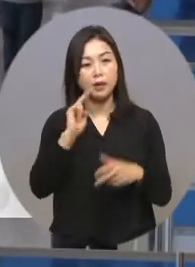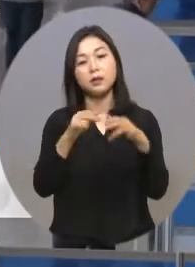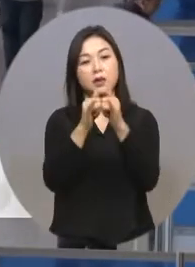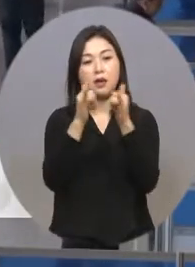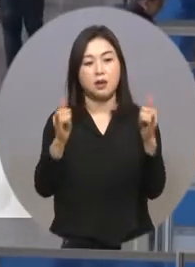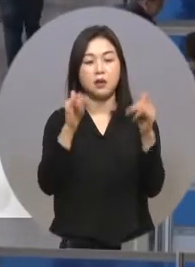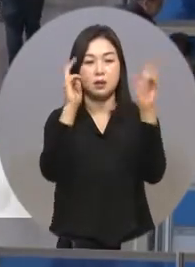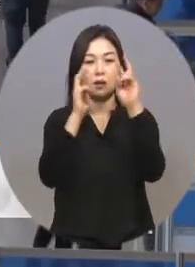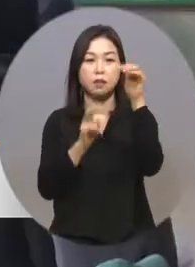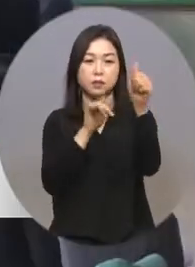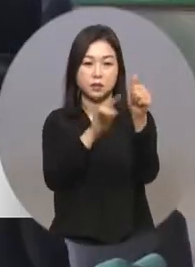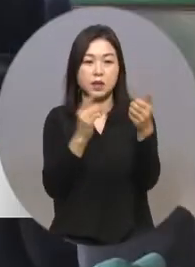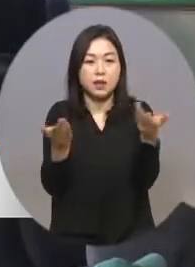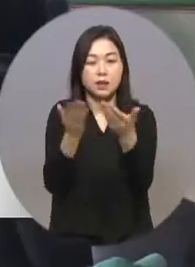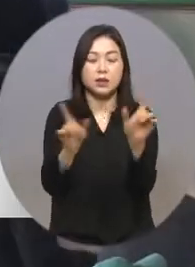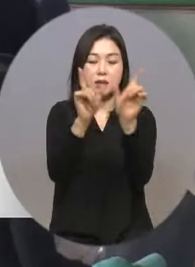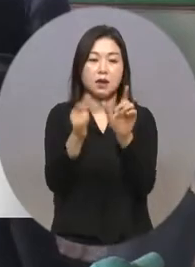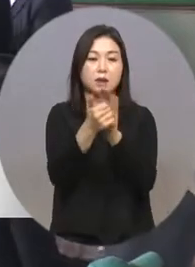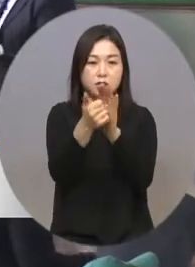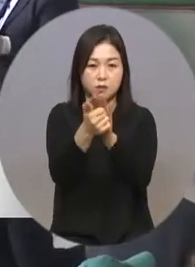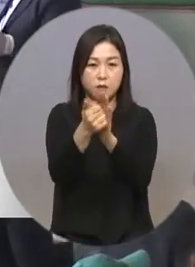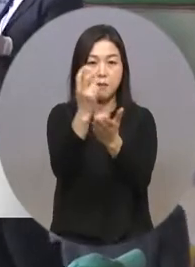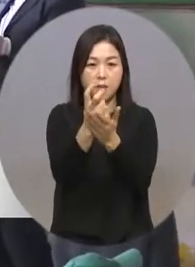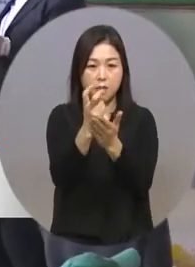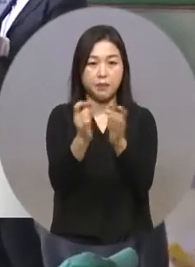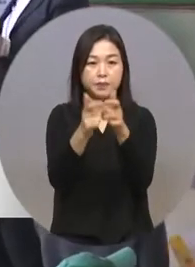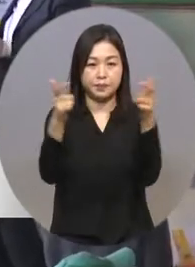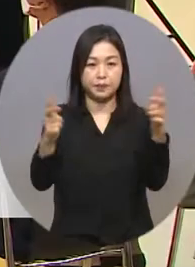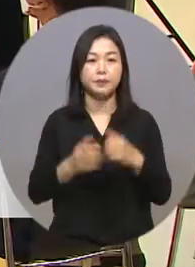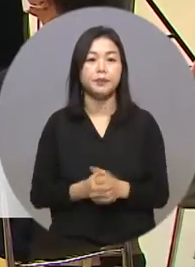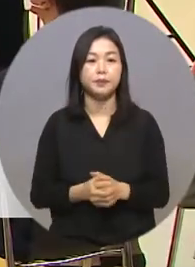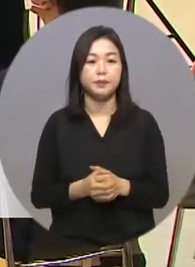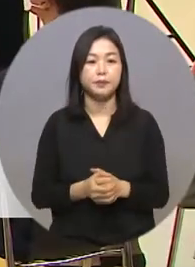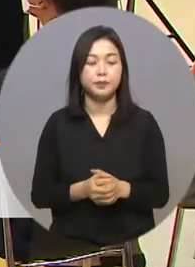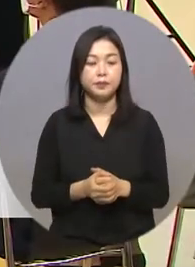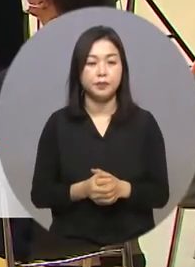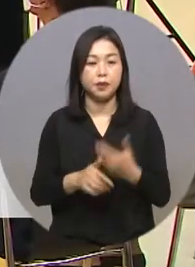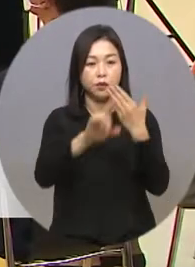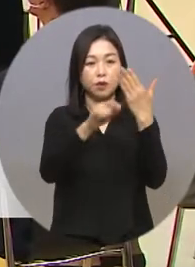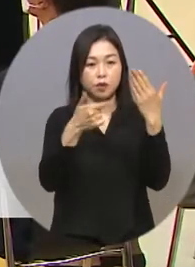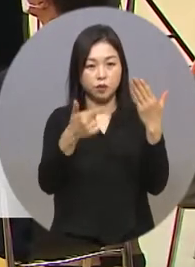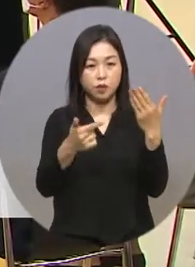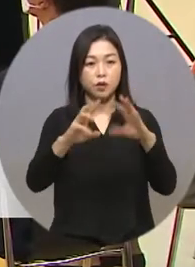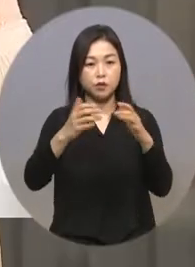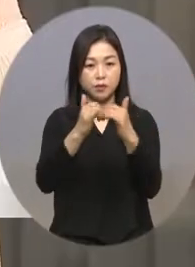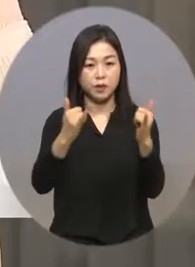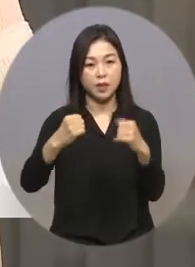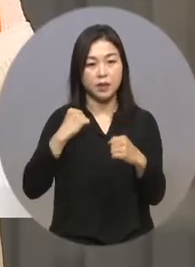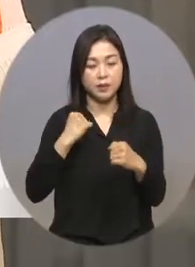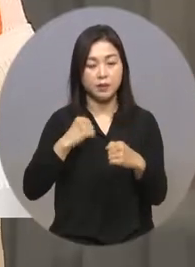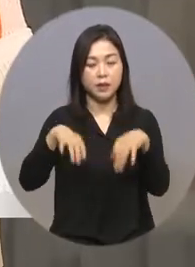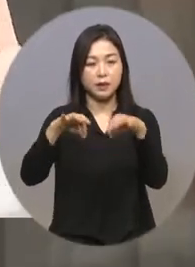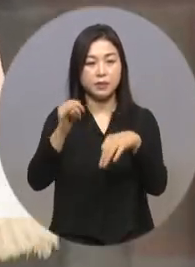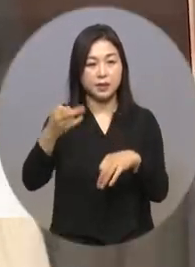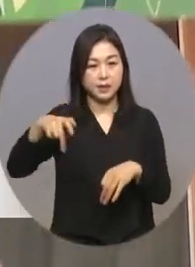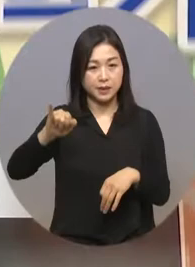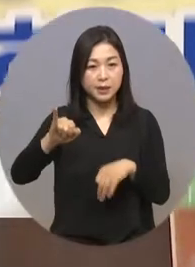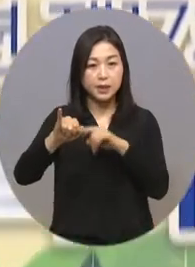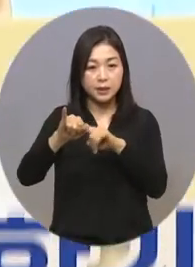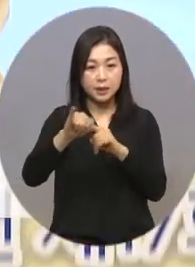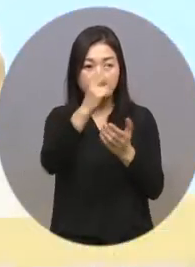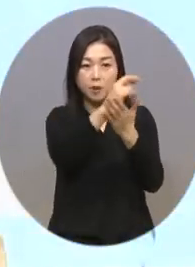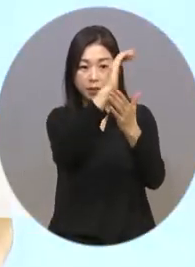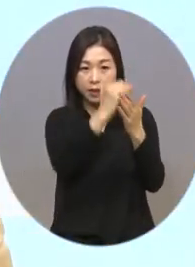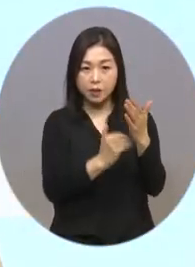직업 채널 지원을 확대하는 법원에 주는 됩니다 지난 6일 국민의 인 비밀 지원은 해당 내용을 담은 장애인 고용